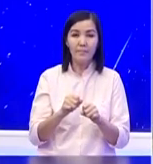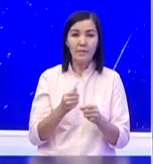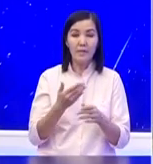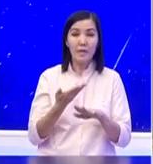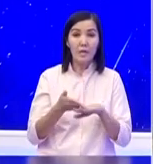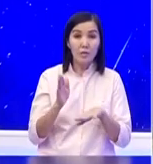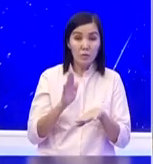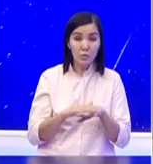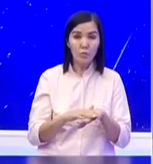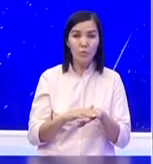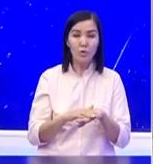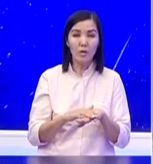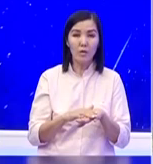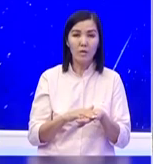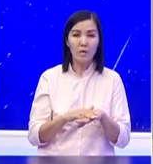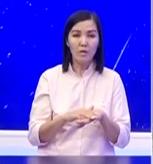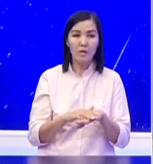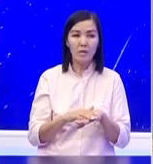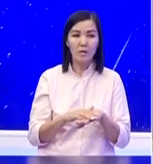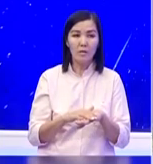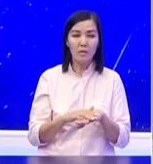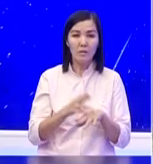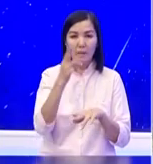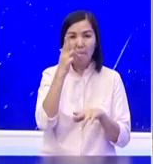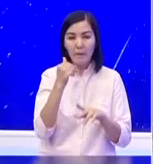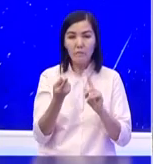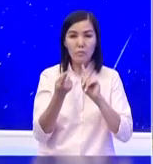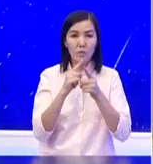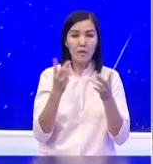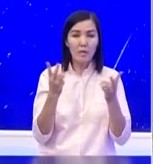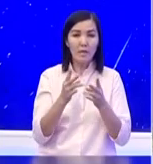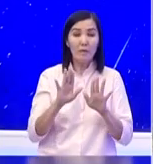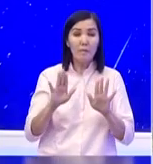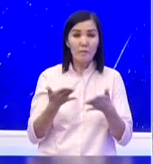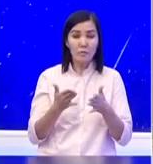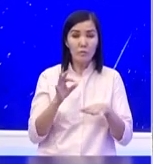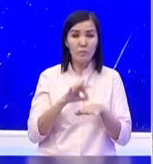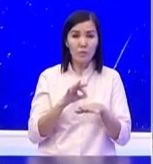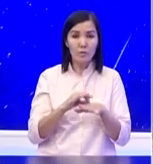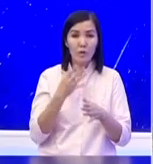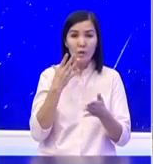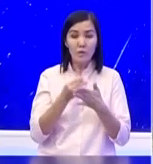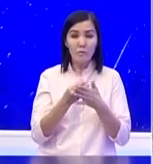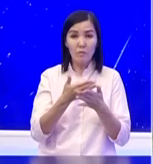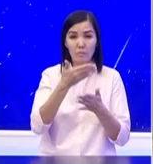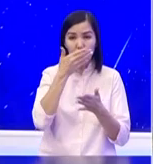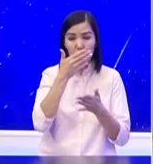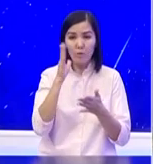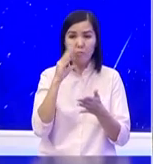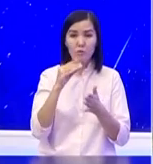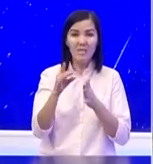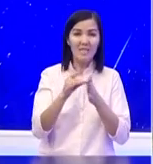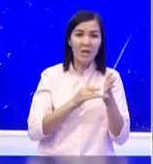трудно очень, это нужно вырабатывать себе эту привычку. Если вдруг случилось, что вы покашляли в свой кулак, то нужно